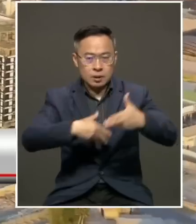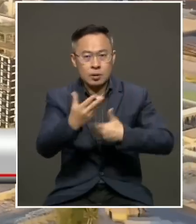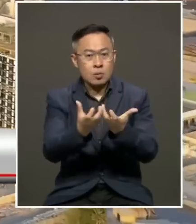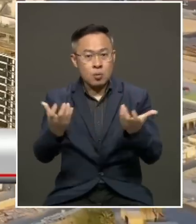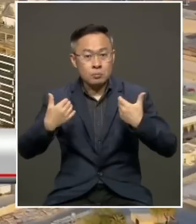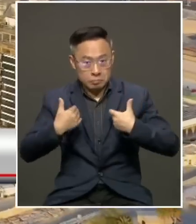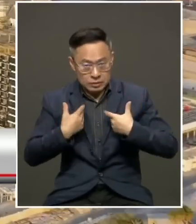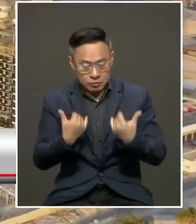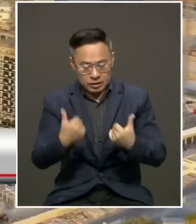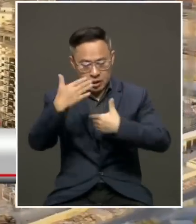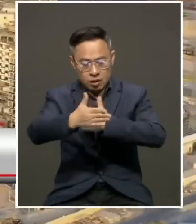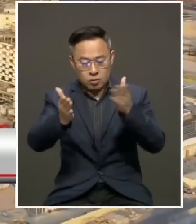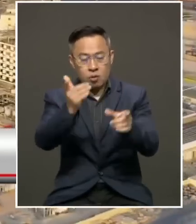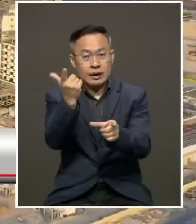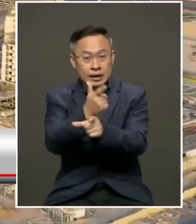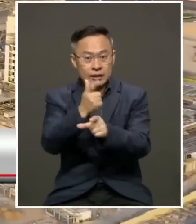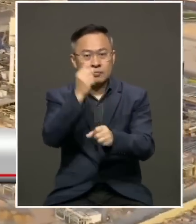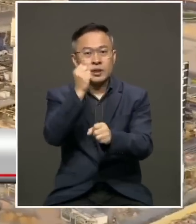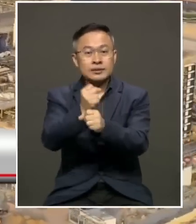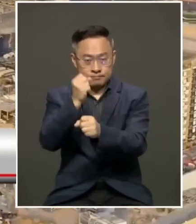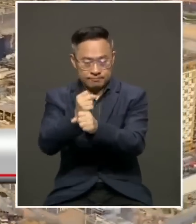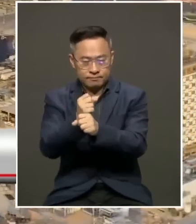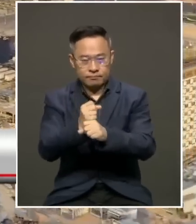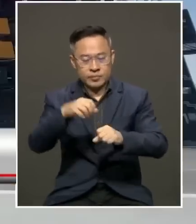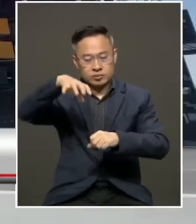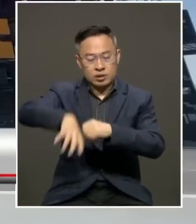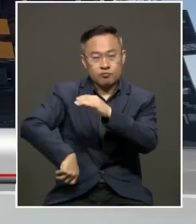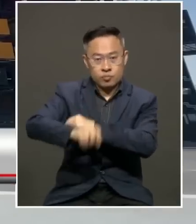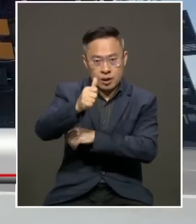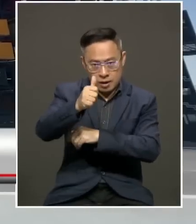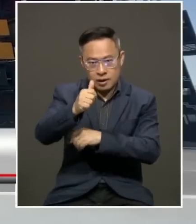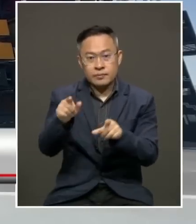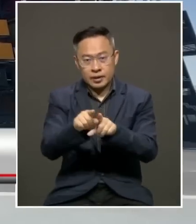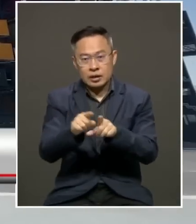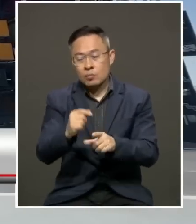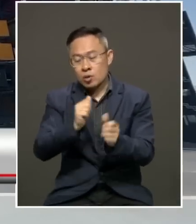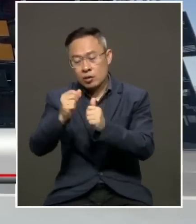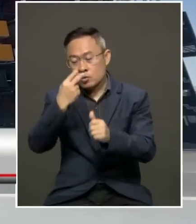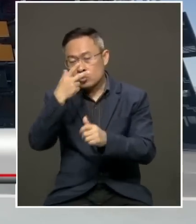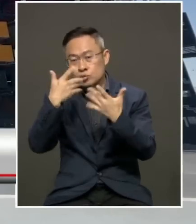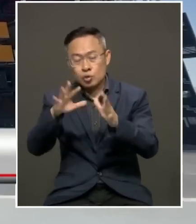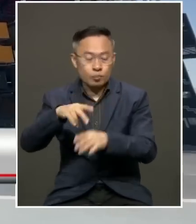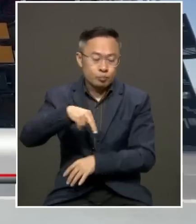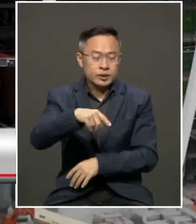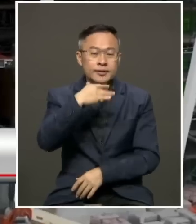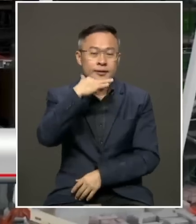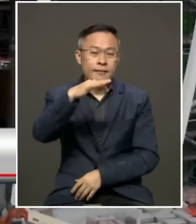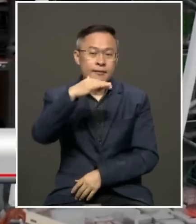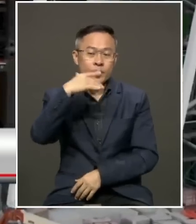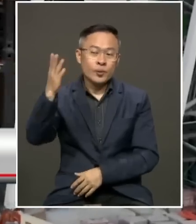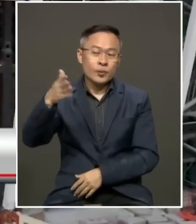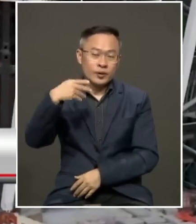แล้วนี่ยิ่งใหญ่เลยเป็นสนามฟุตบอลโลกด้วยดูบอลเสร็จก็เดินไปทะเลต่อเลยได้นะเดี๋ยวเตรียมชุดไปสวยๆ